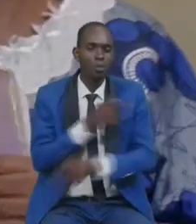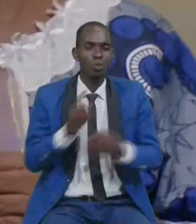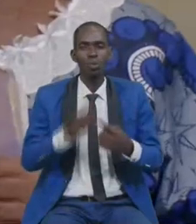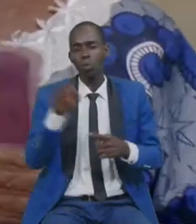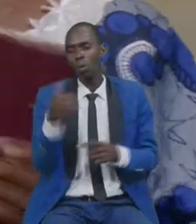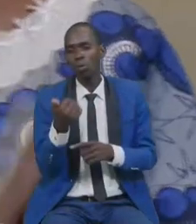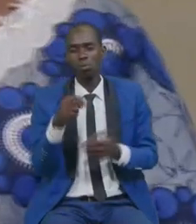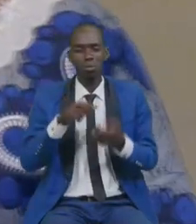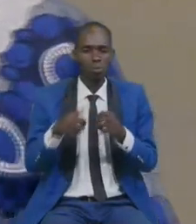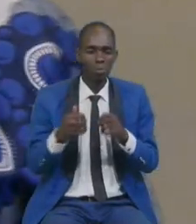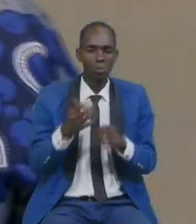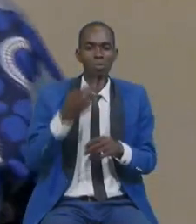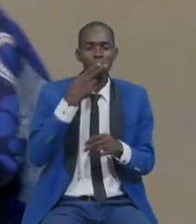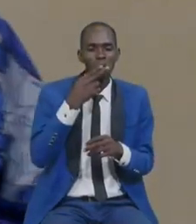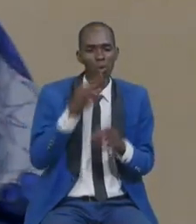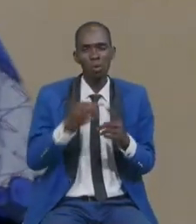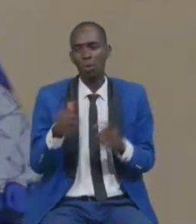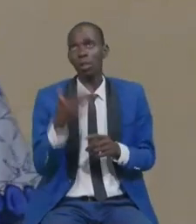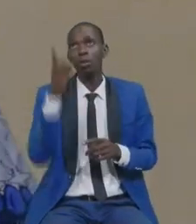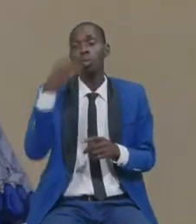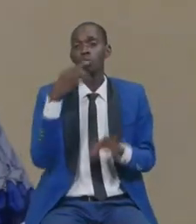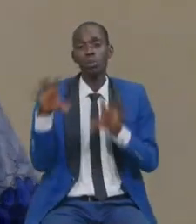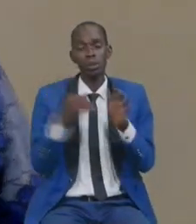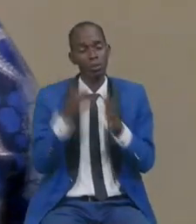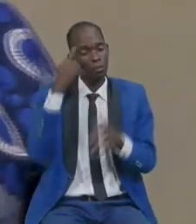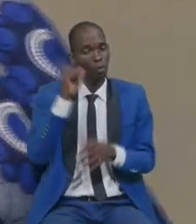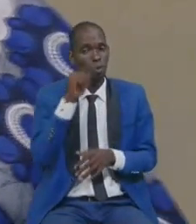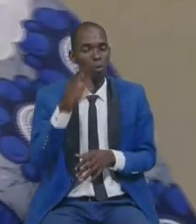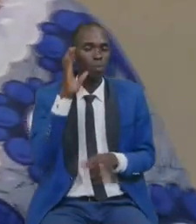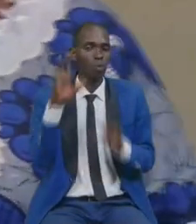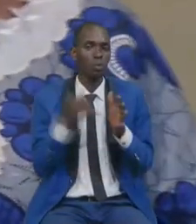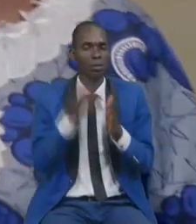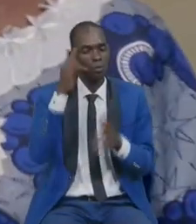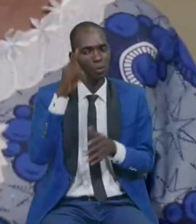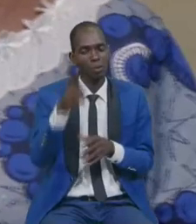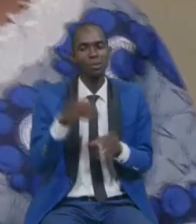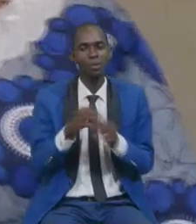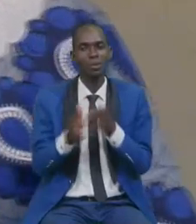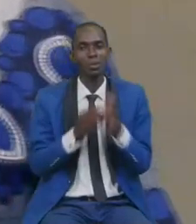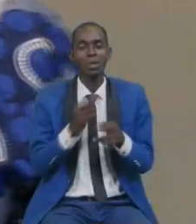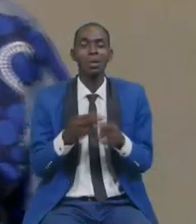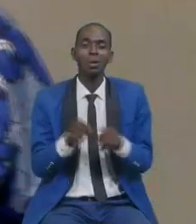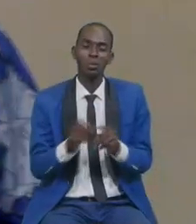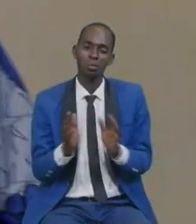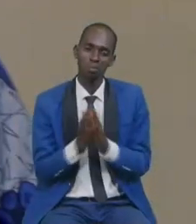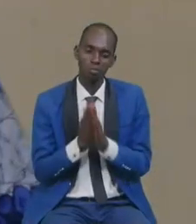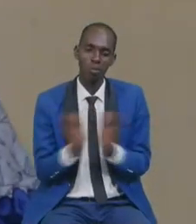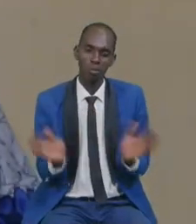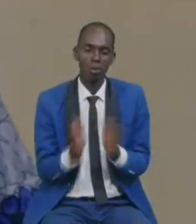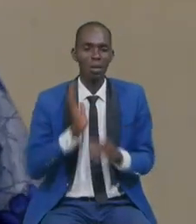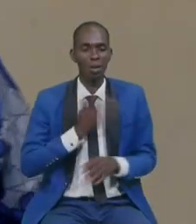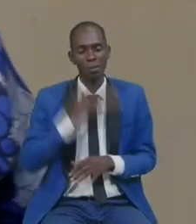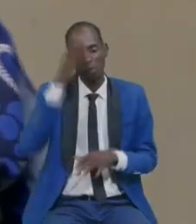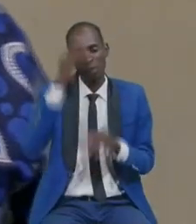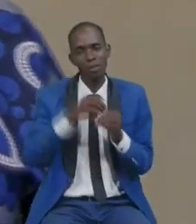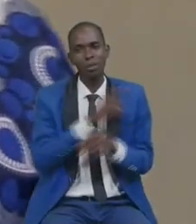peut le faire pour vous. Et j'encourage papa dans le Seigneur à continuer, de ne pas arrêter. Parce que par